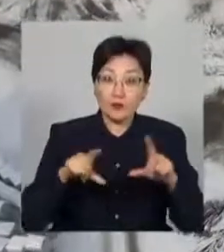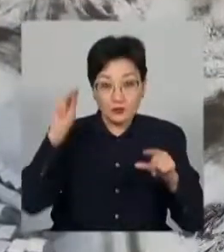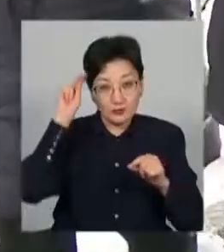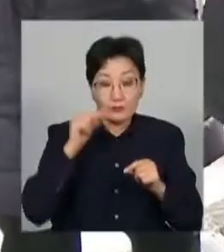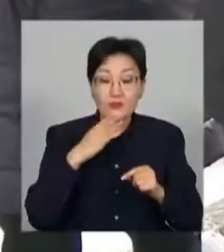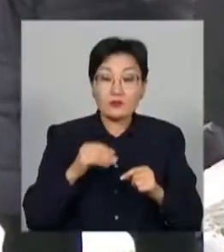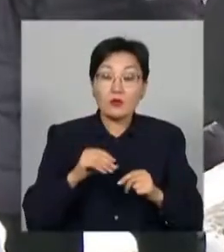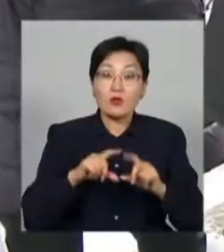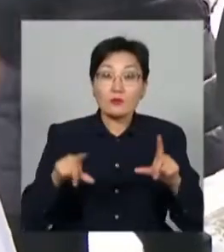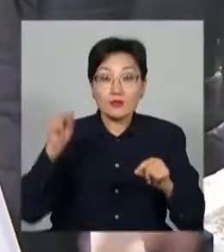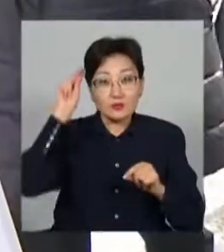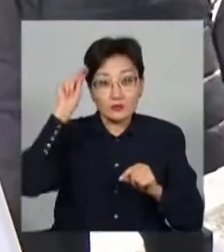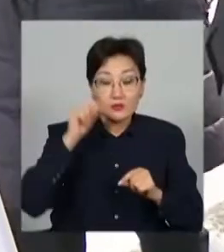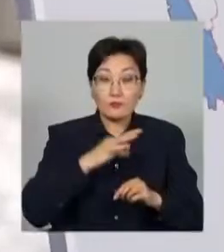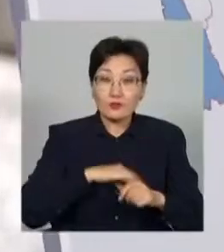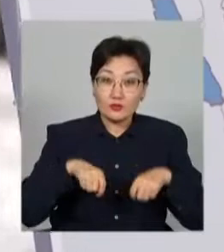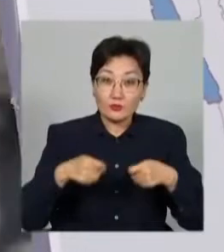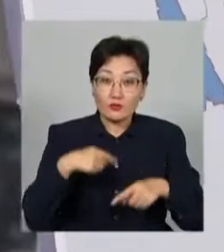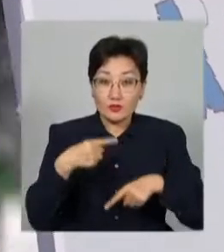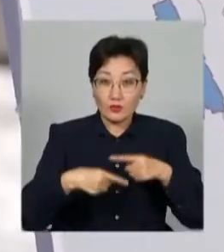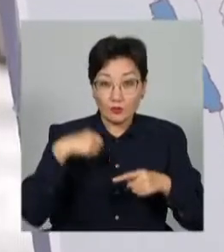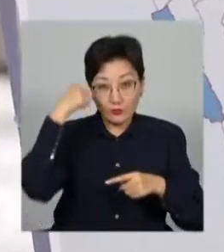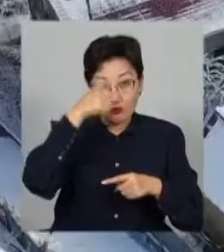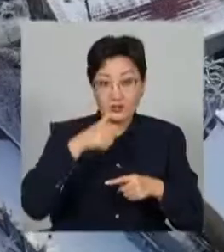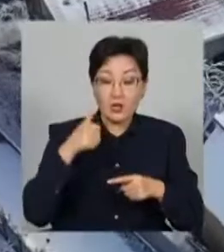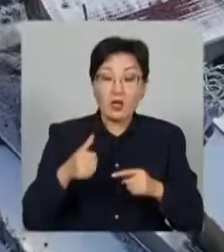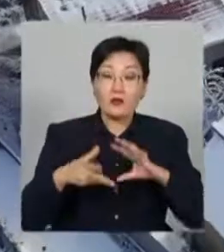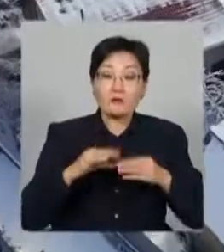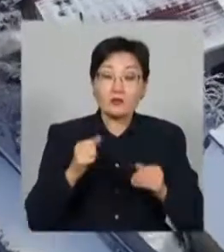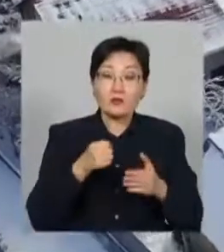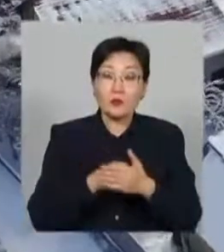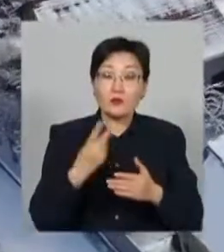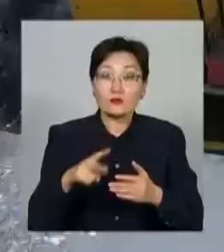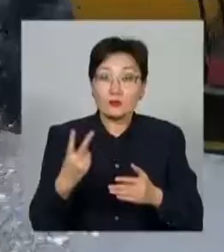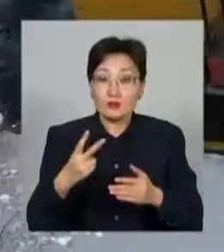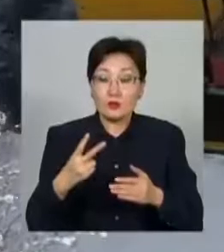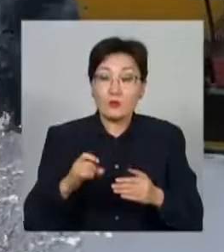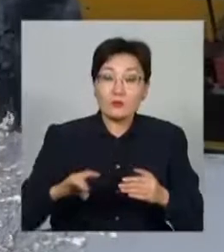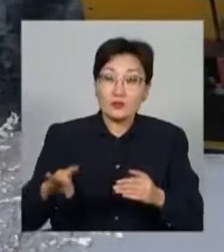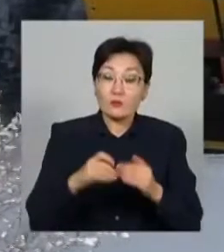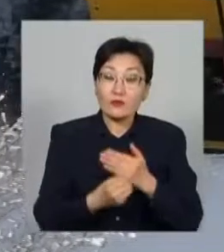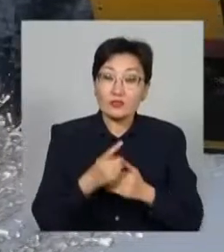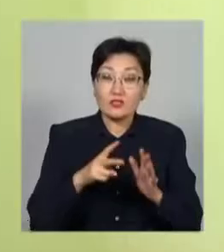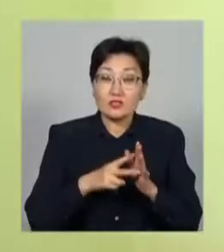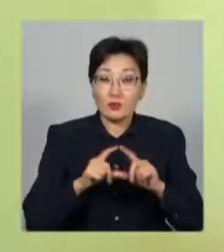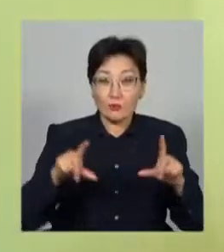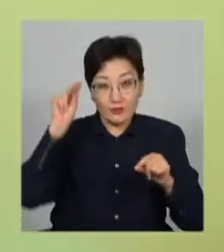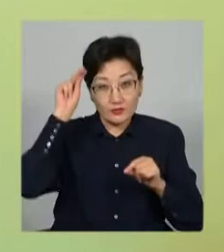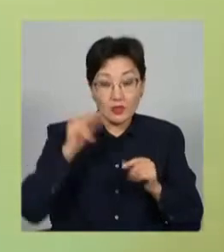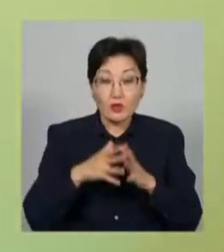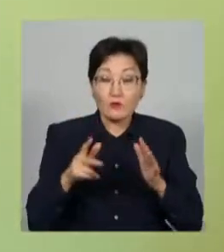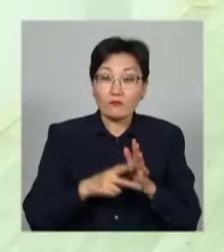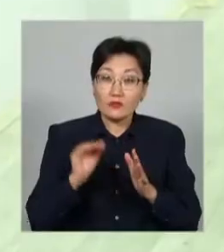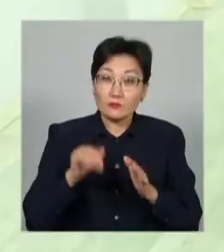Свои двери образовательное учреждение откроет в следующем учебном году. Всего до конца 22-го в районе появится 7 школ более чем на